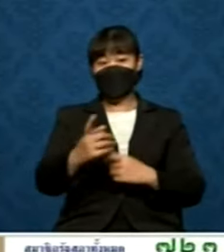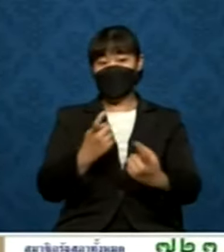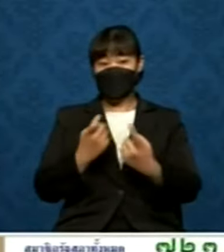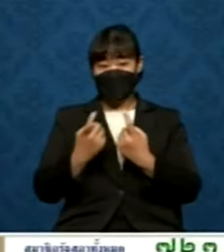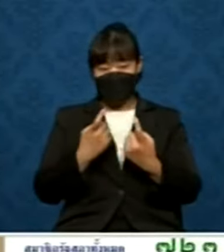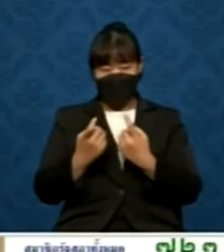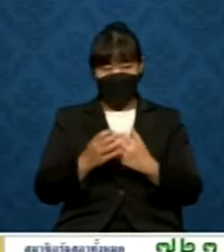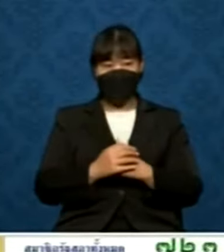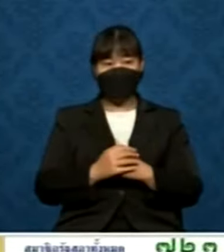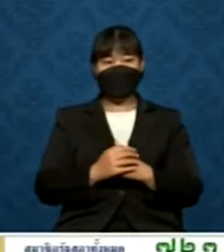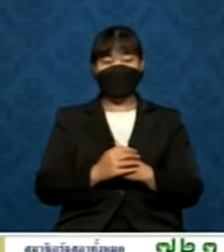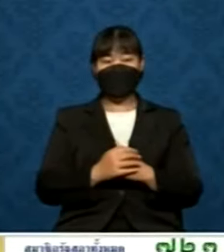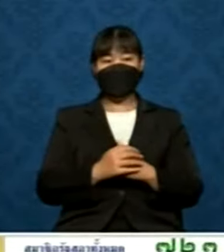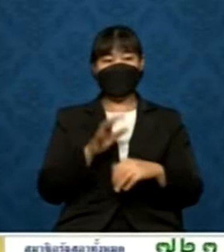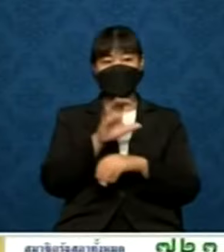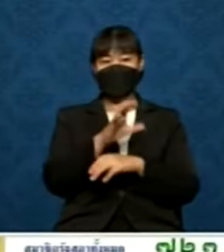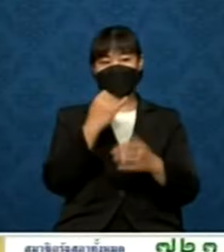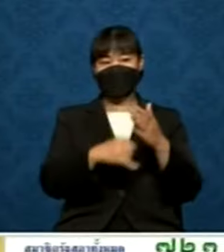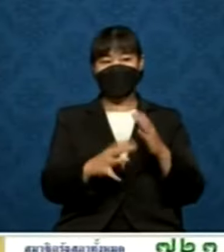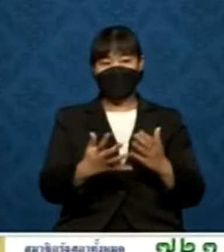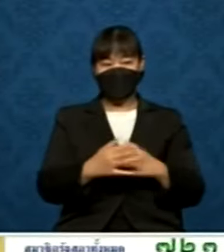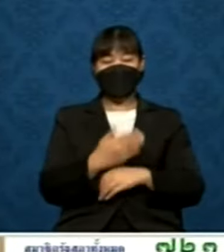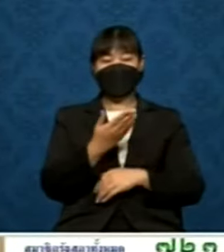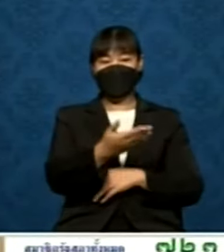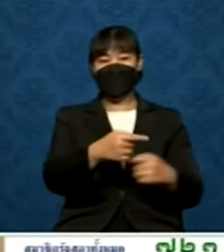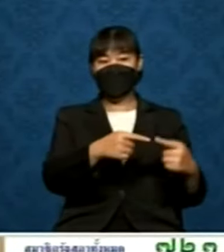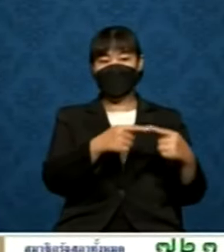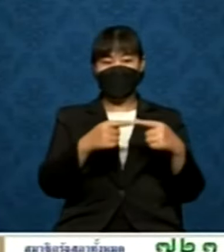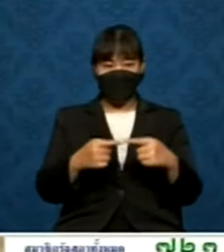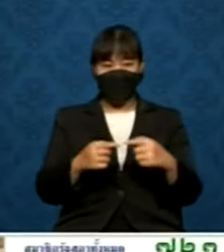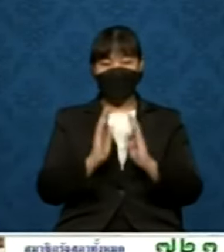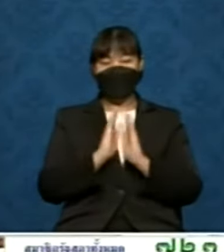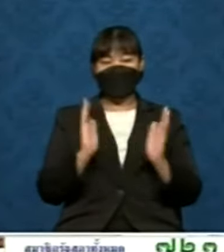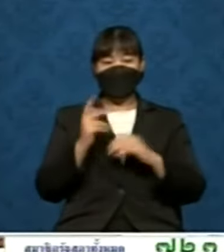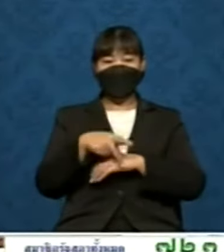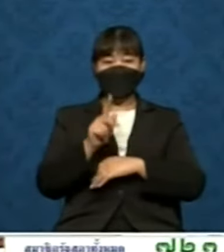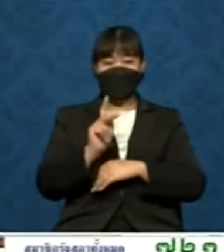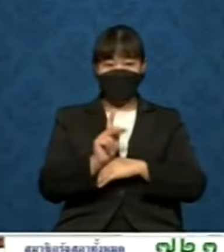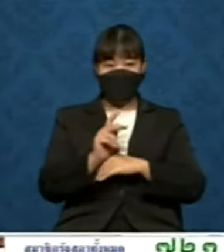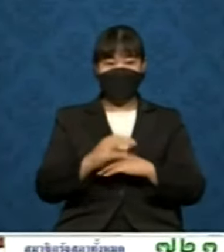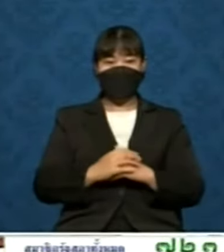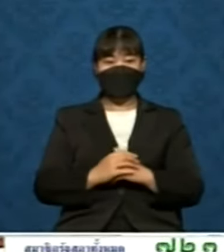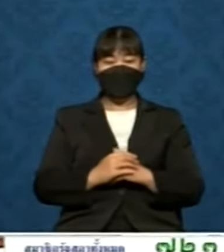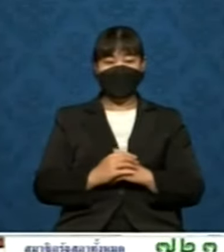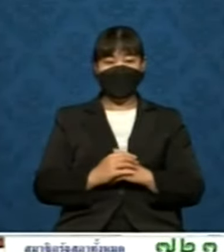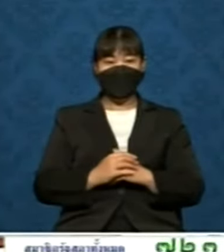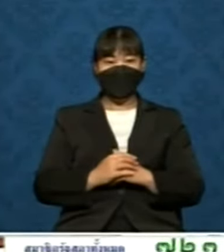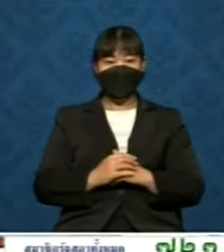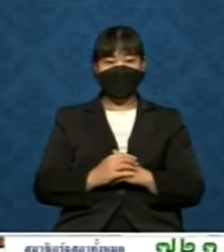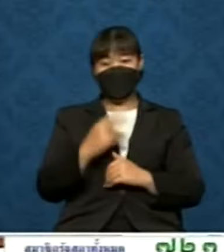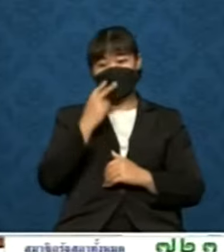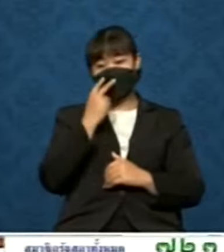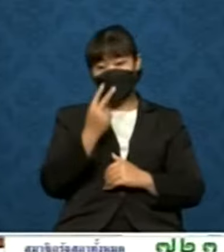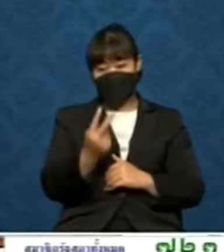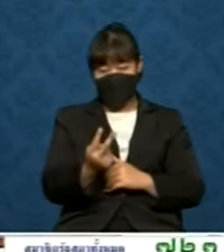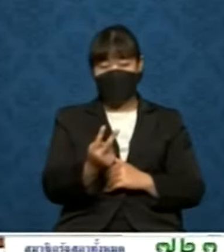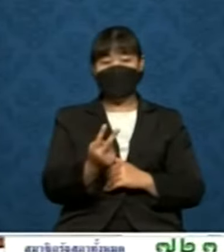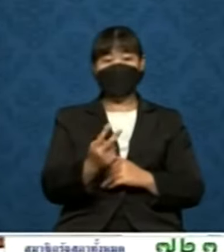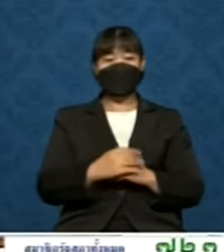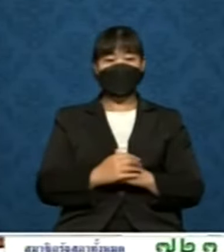นะครับเชิญท่านต่อครับ ขอบพระคุณครับท่านประธานครับก็เพิ่งเคยเห็นประวัติศาสตร์การประชุมสภาครับ